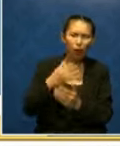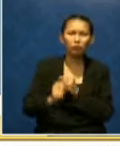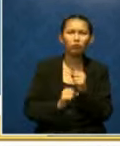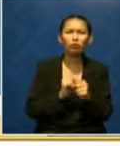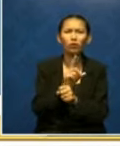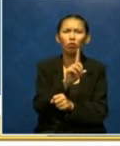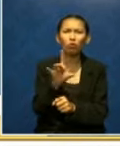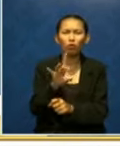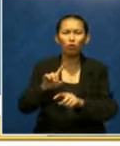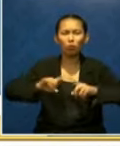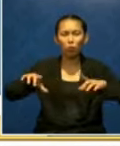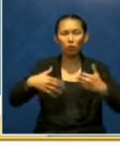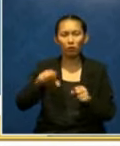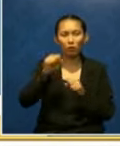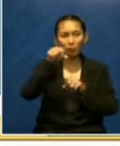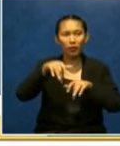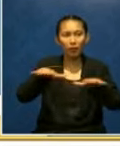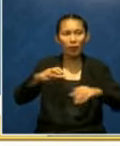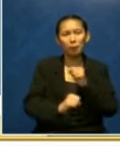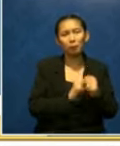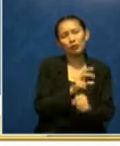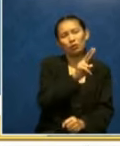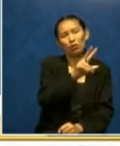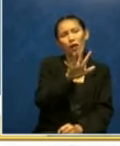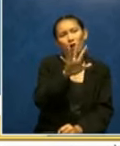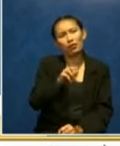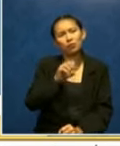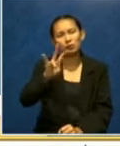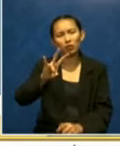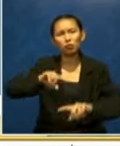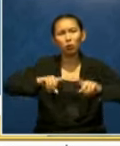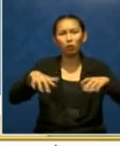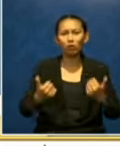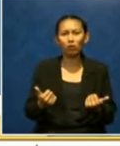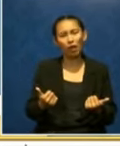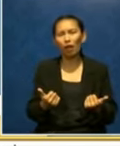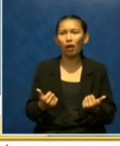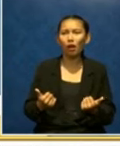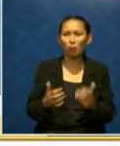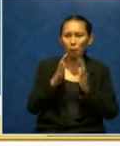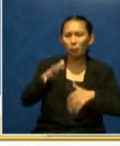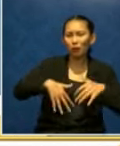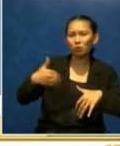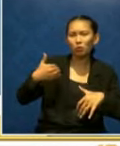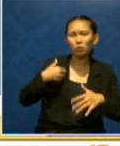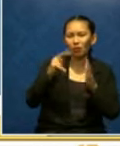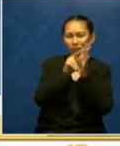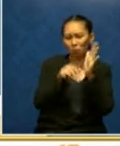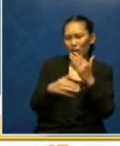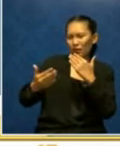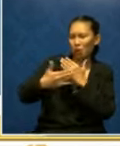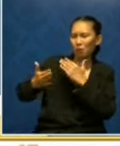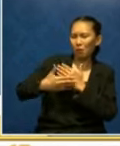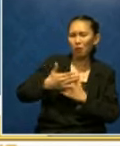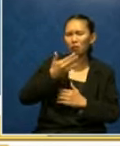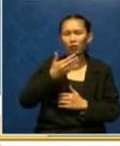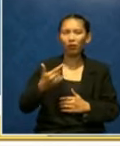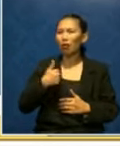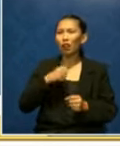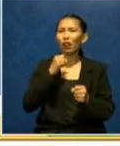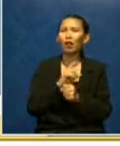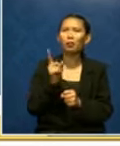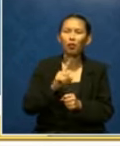ขณะที่เพิ่งมาประกาศเมื่อปี 2557นี่เองและประชาชนเองก็ถูกคุกคามเชิงนโยบายตลอดเวลานะคะทำอะไรไปก็